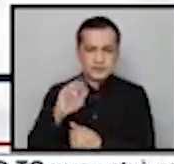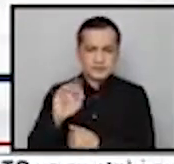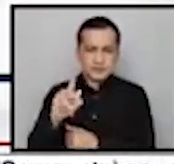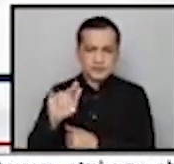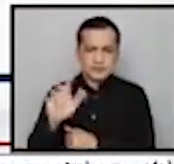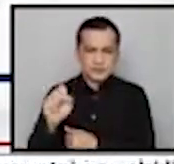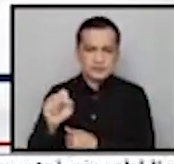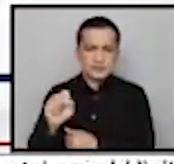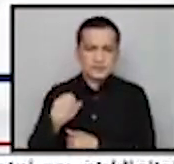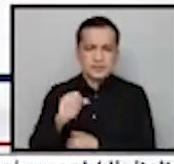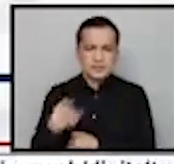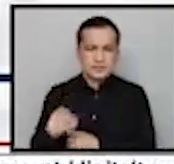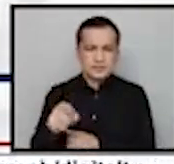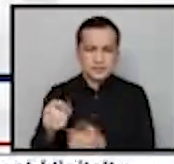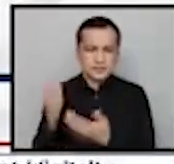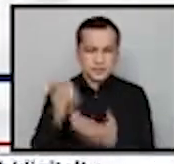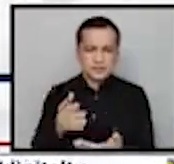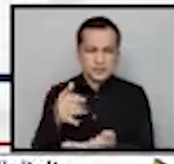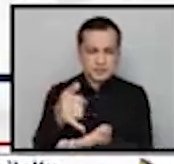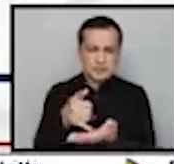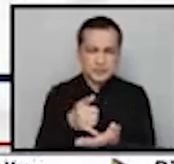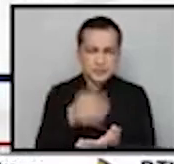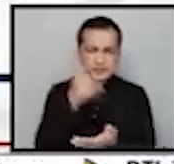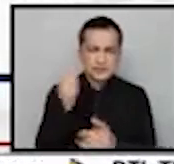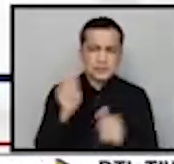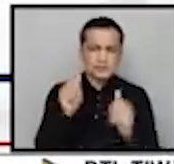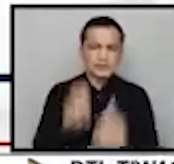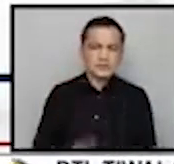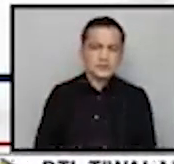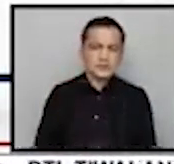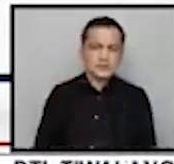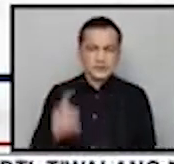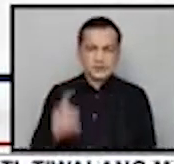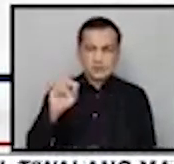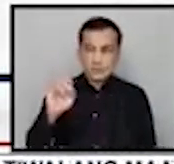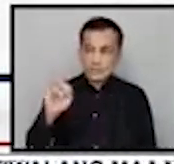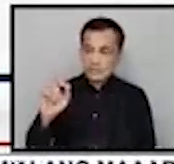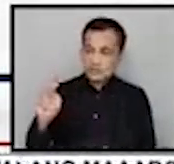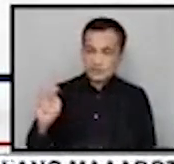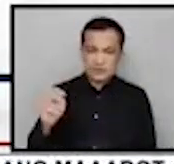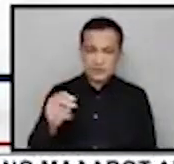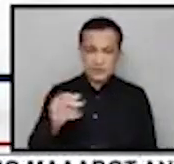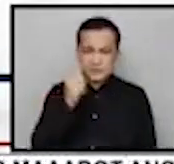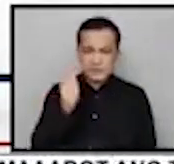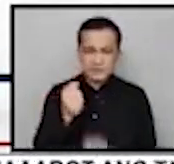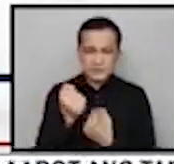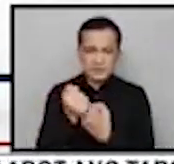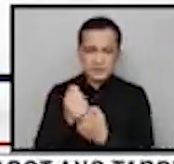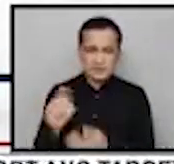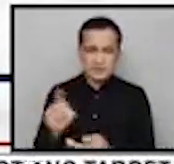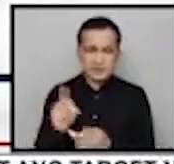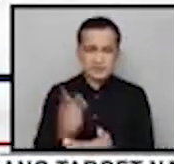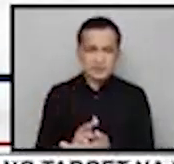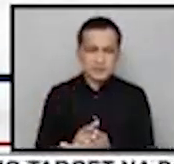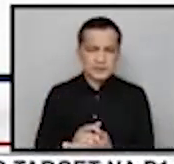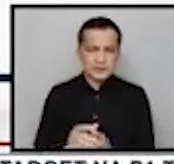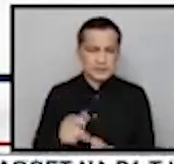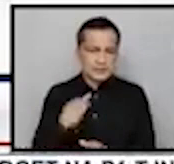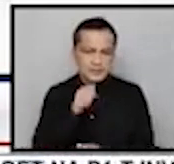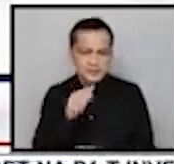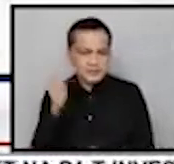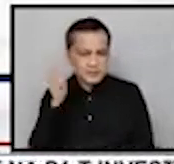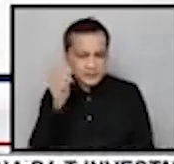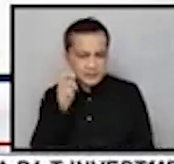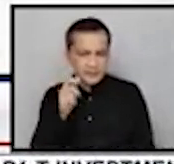Gonzalez na nag-uwi ng parangal bilang Best Actor, Dolly De Leon bilang Best Supporting Performer. Di nyo ba naririnig sa Golden